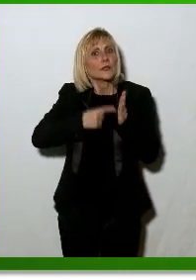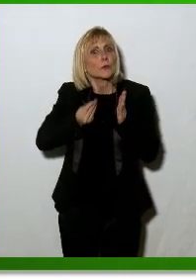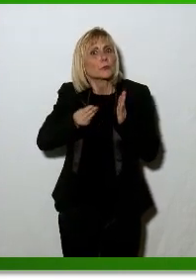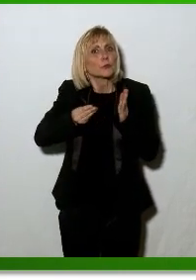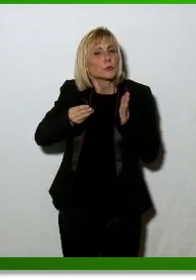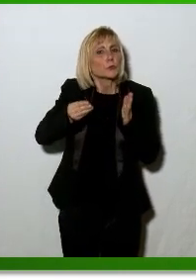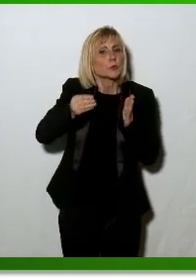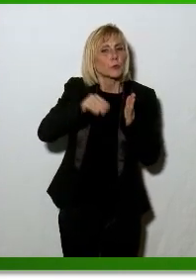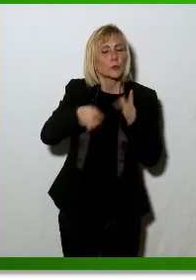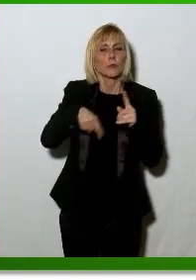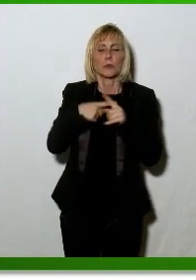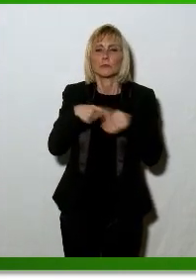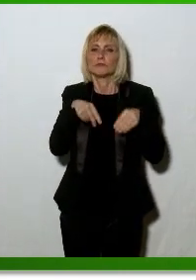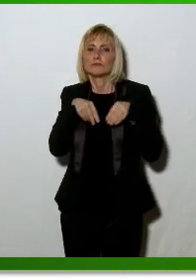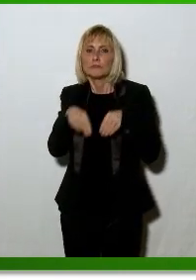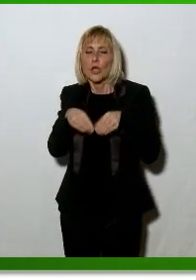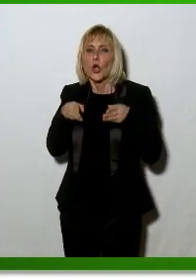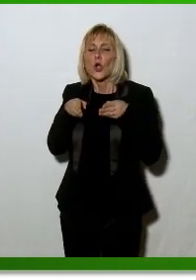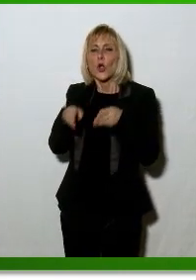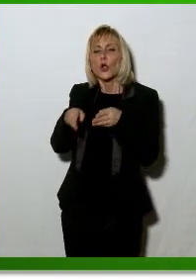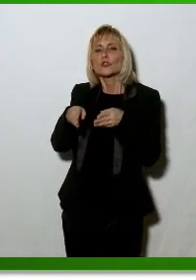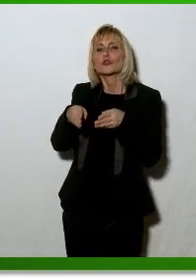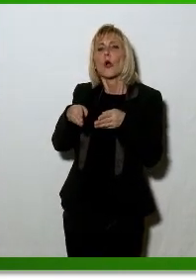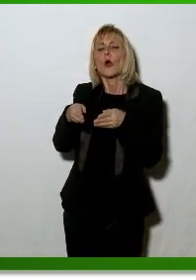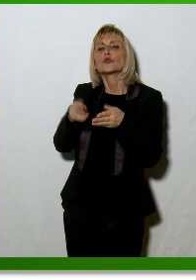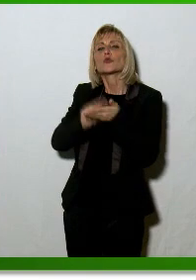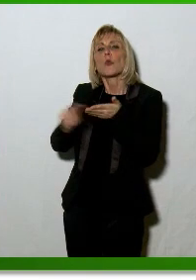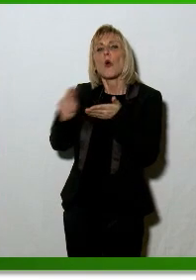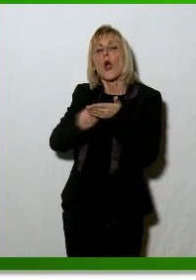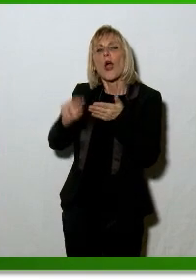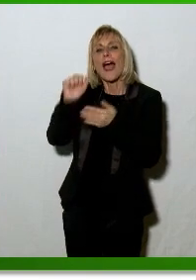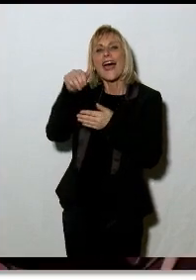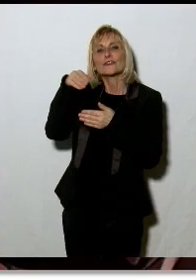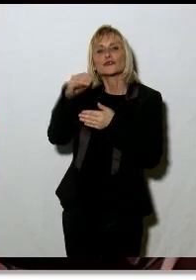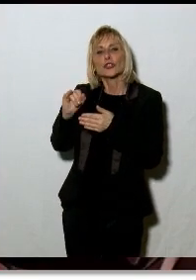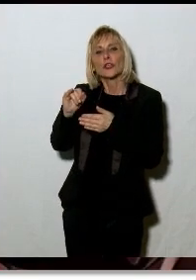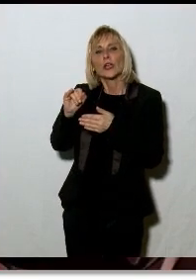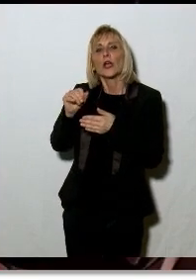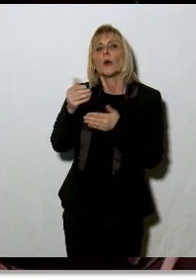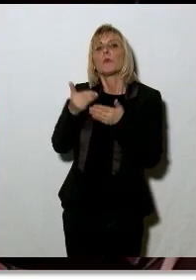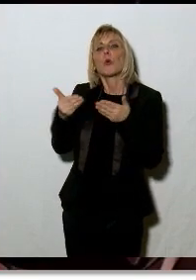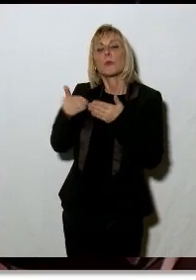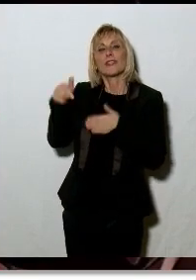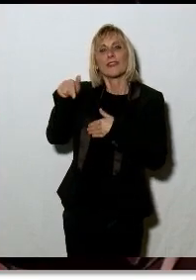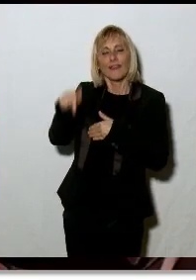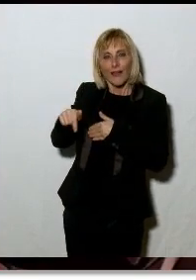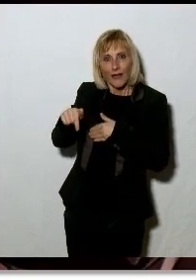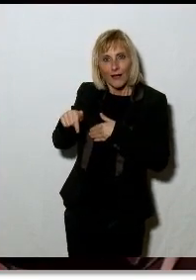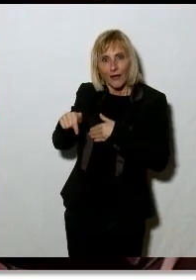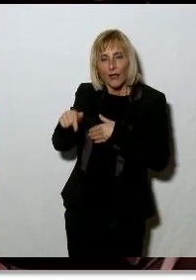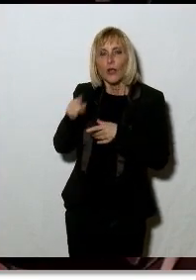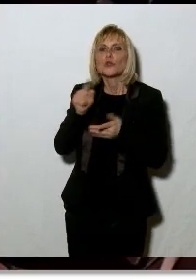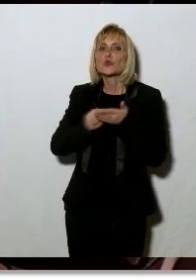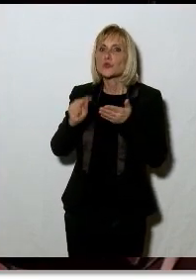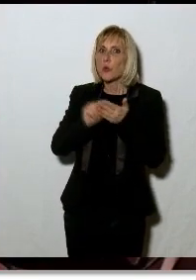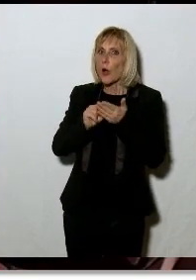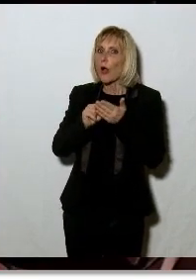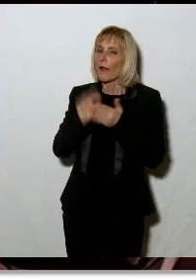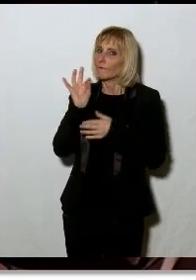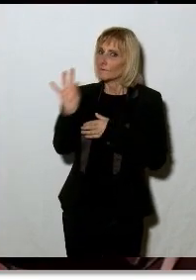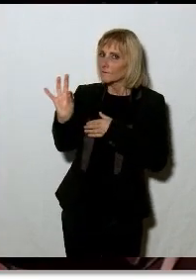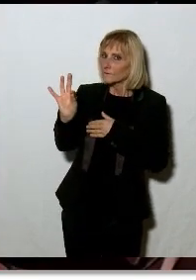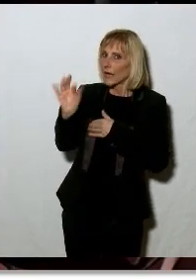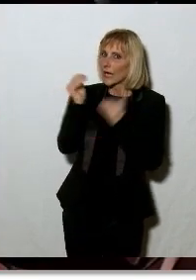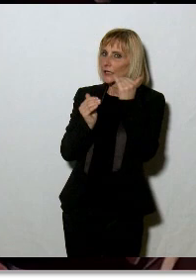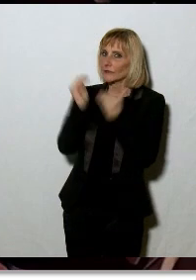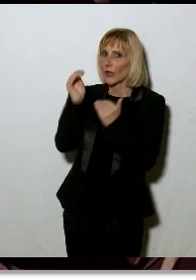frequentare anche i corsi di pubblica la scuola Anci che è un autorevolissimo punto di riferimento Secondo me a livello europeo